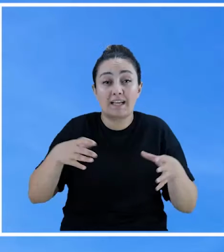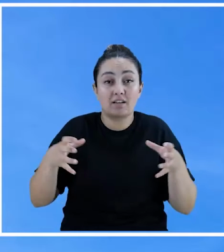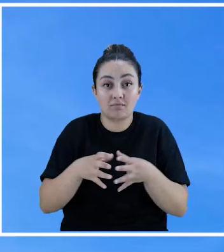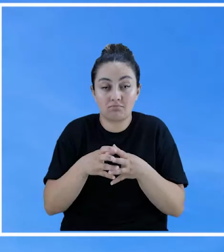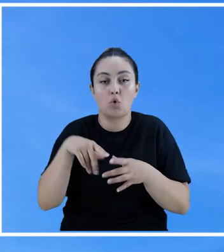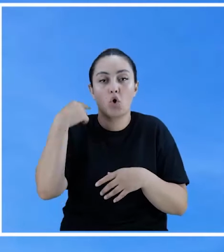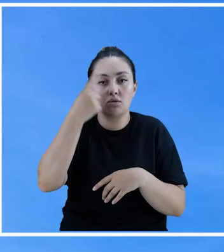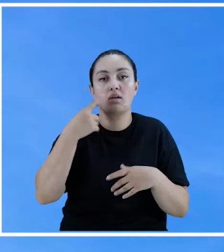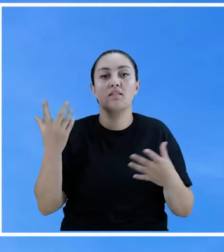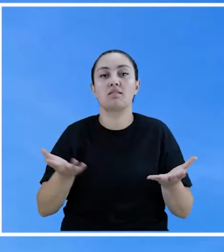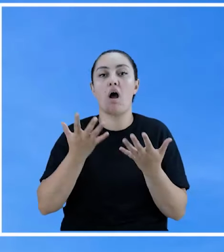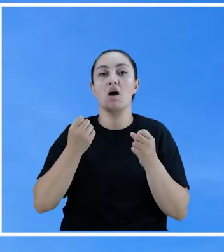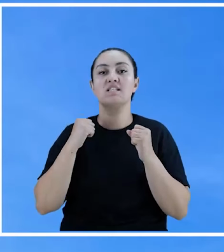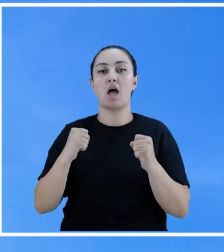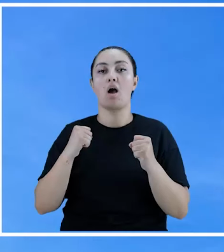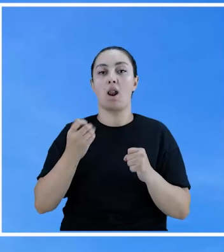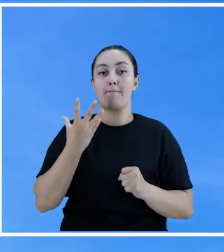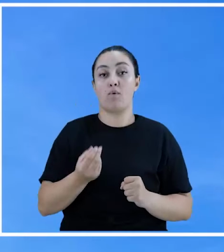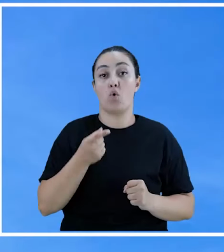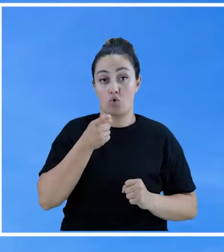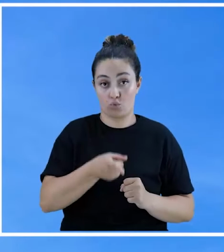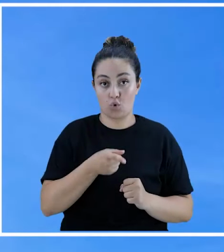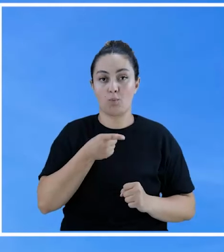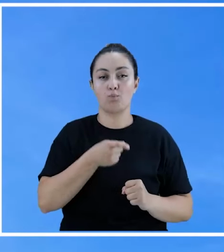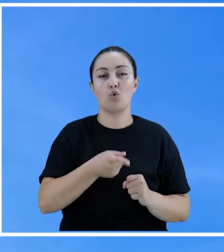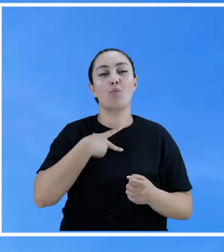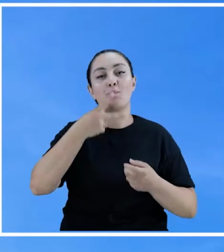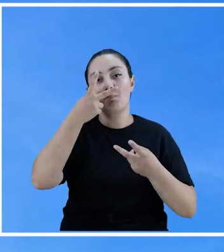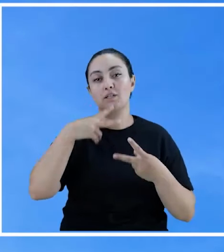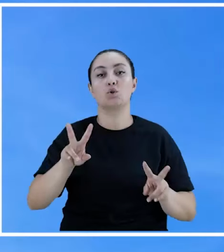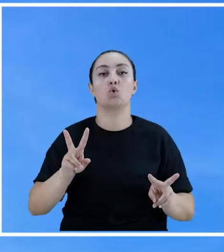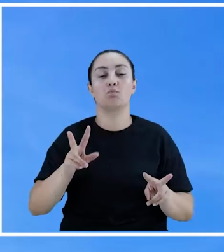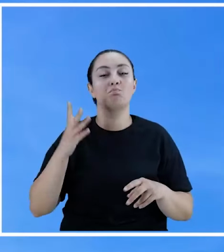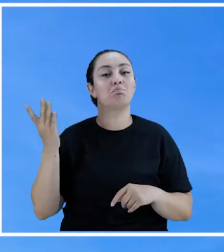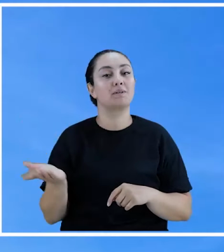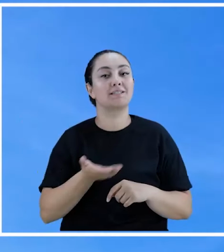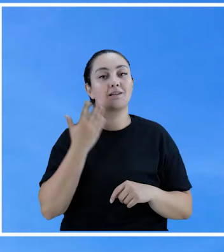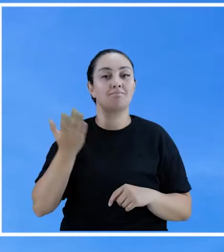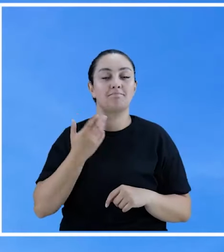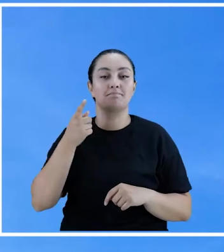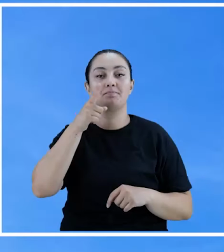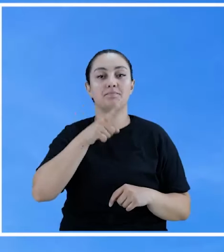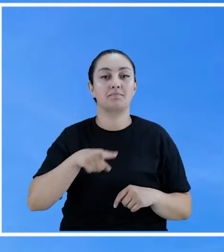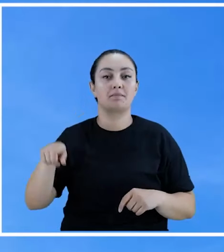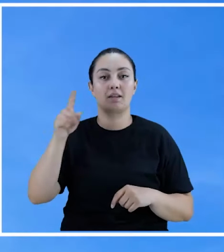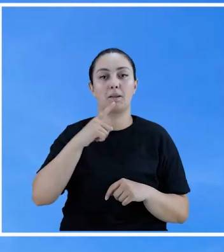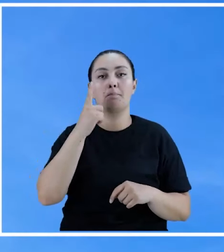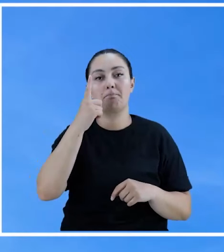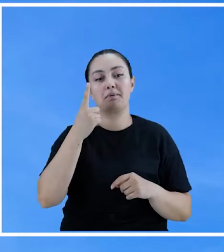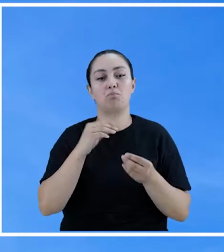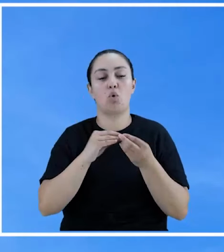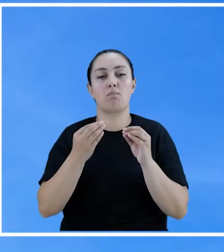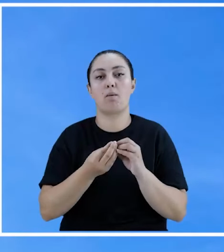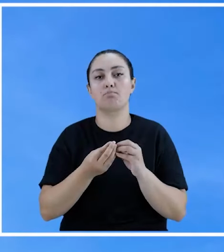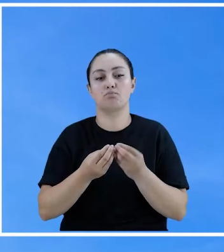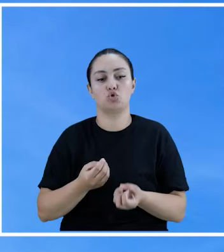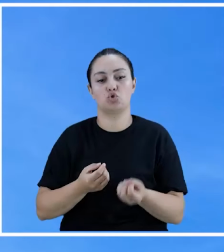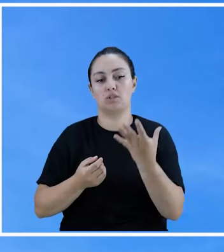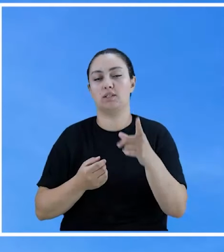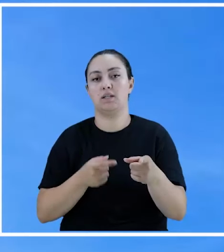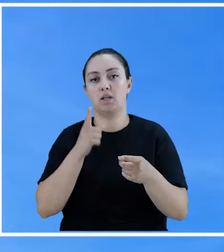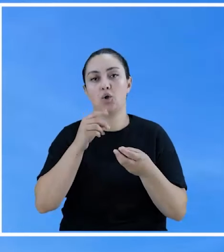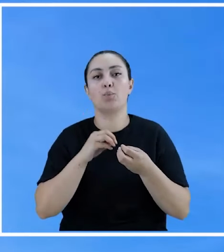arasındaki etkileşim o kadar daha iyi olur. Ben bunu şuna benzetiyorum. Mesela siz bir yükle karşılaştınız, bir